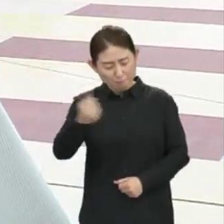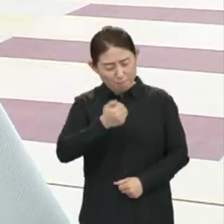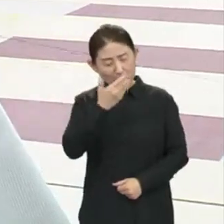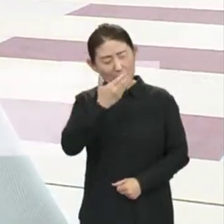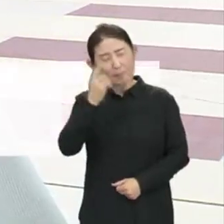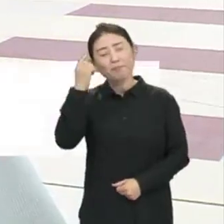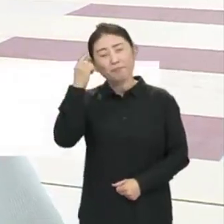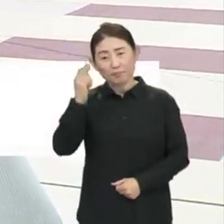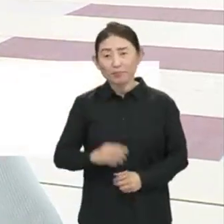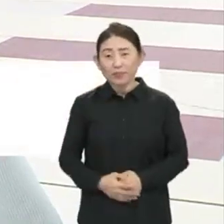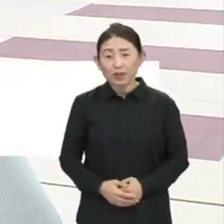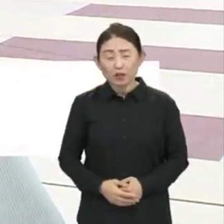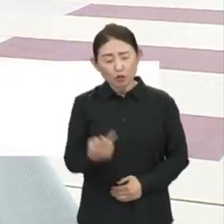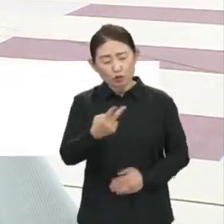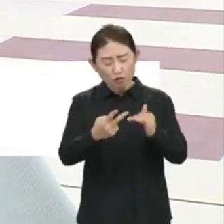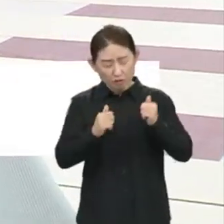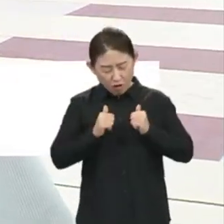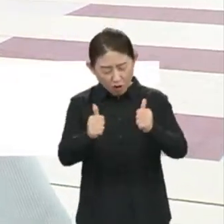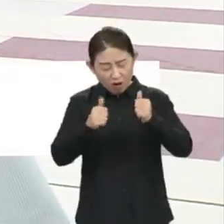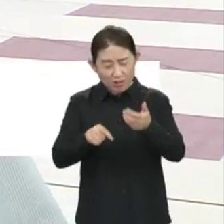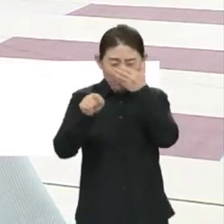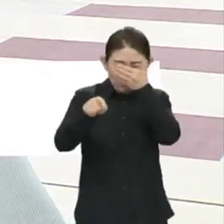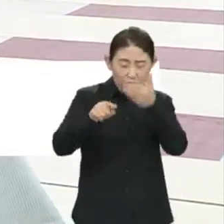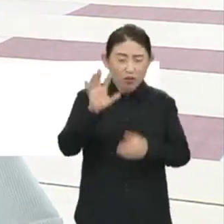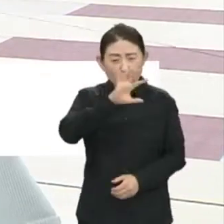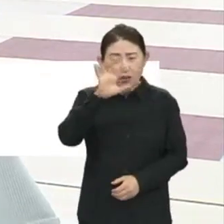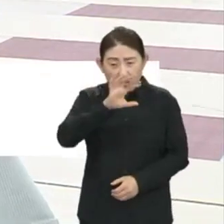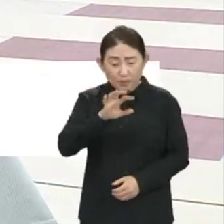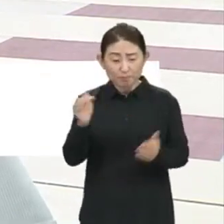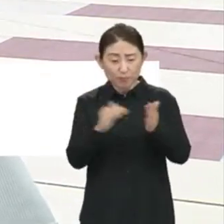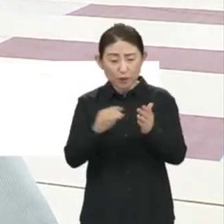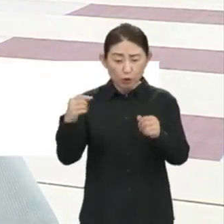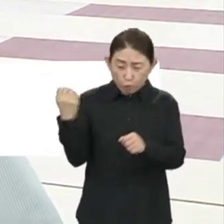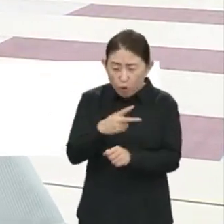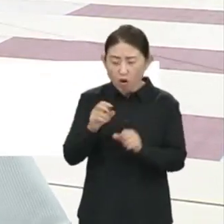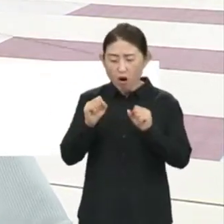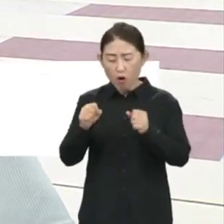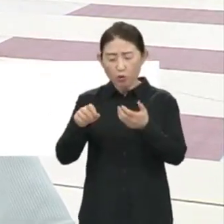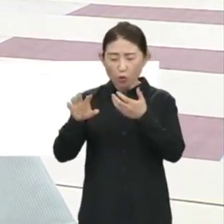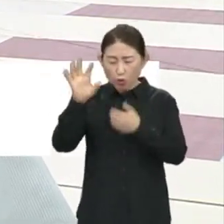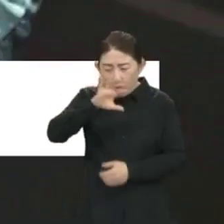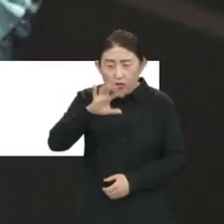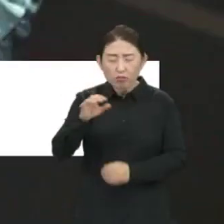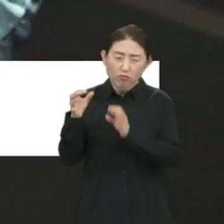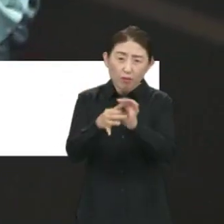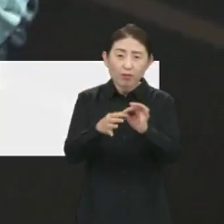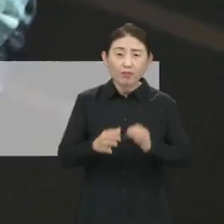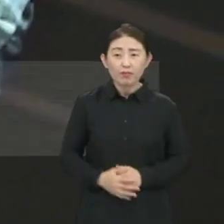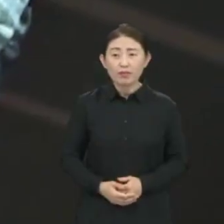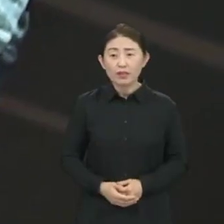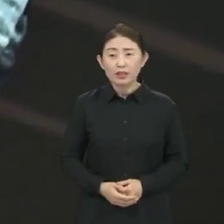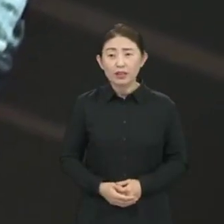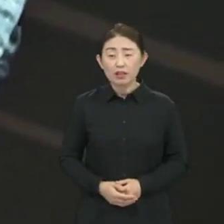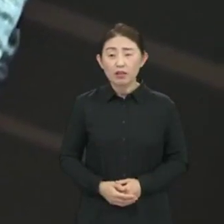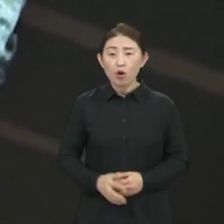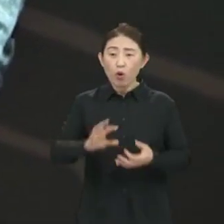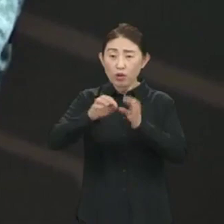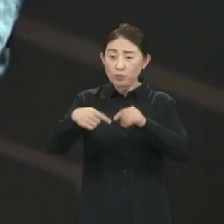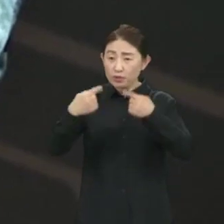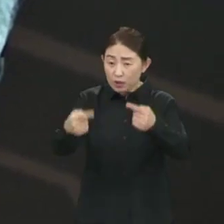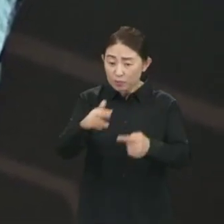성실히 임하게 운동을 했었어요. 운동이 끝나더라도 본인이 필요한 보충 운동을 항상 찾아서 한다든지. 첫 올림픽